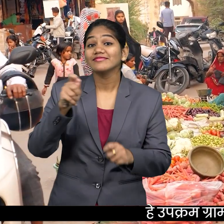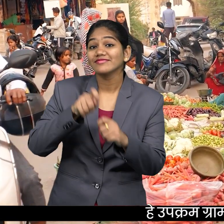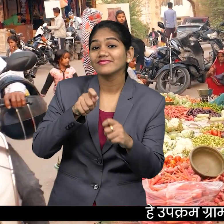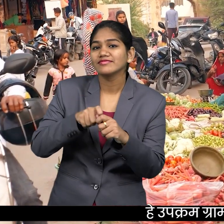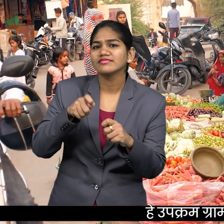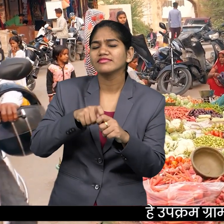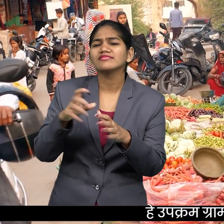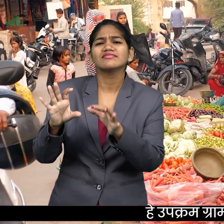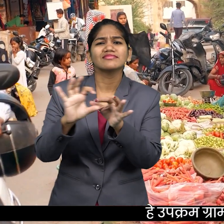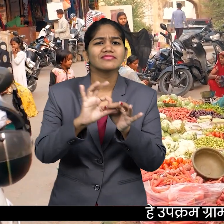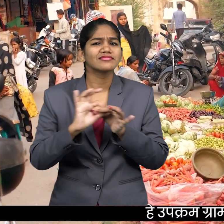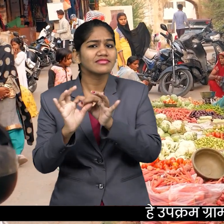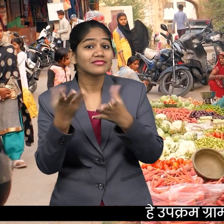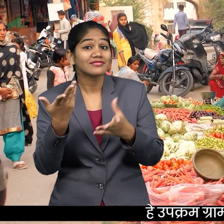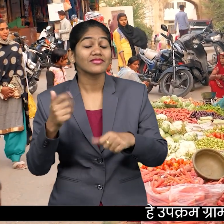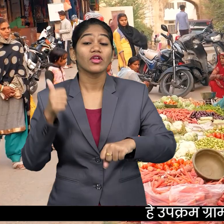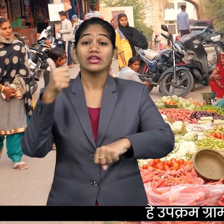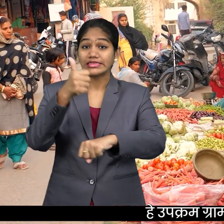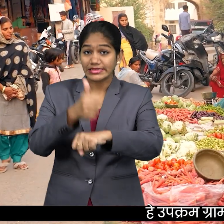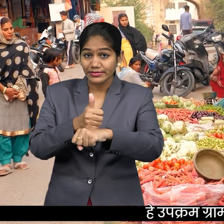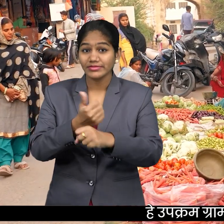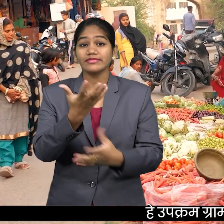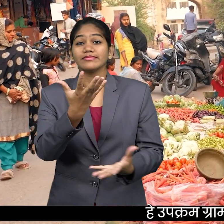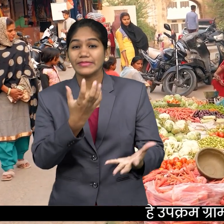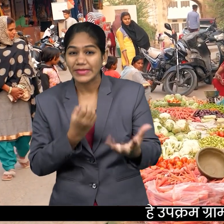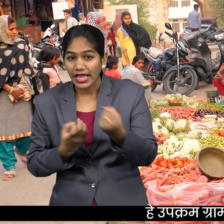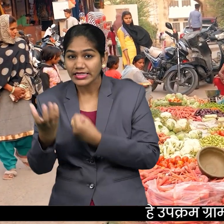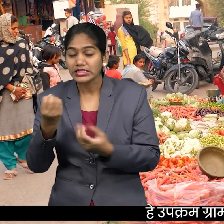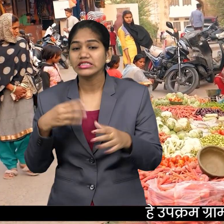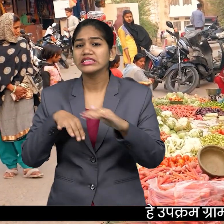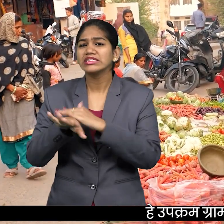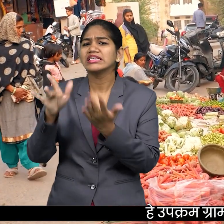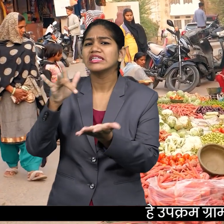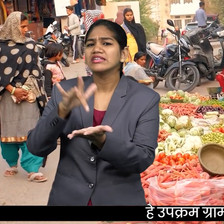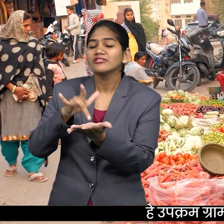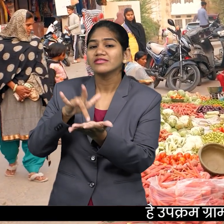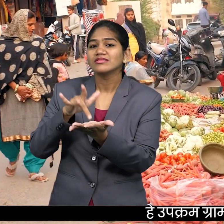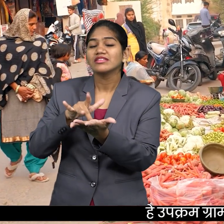हे उपक्रम ग्रामीण आणि उपनगरी भागात